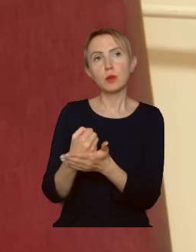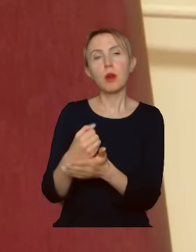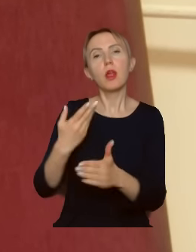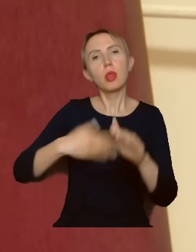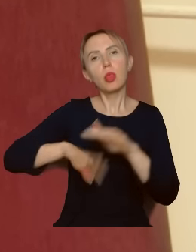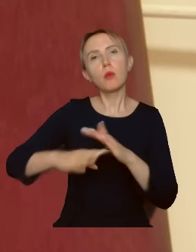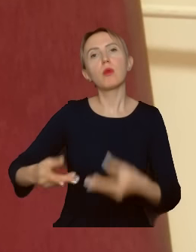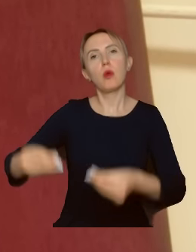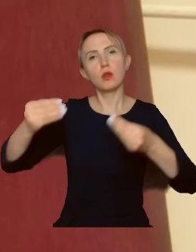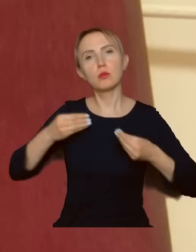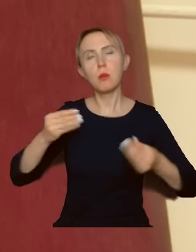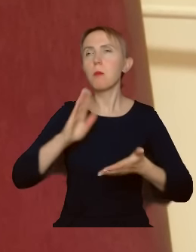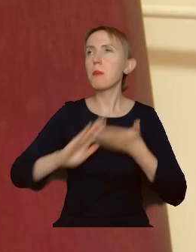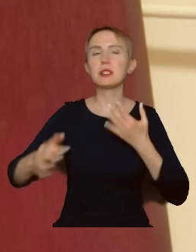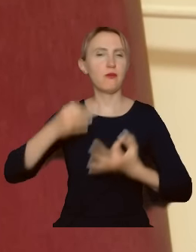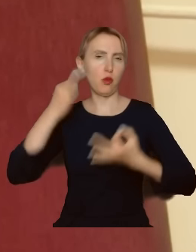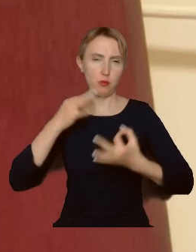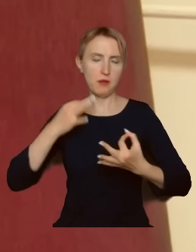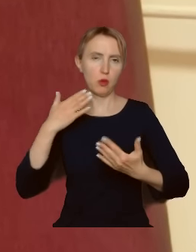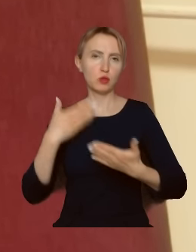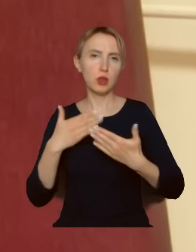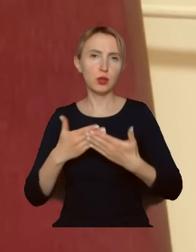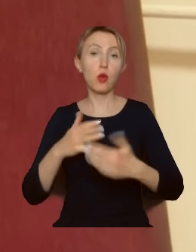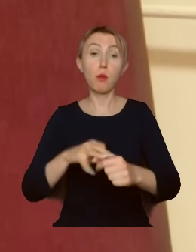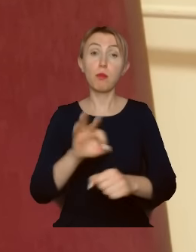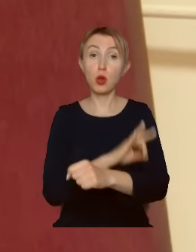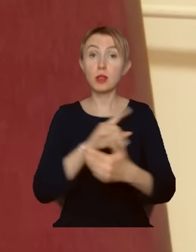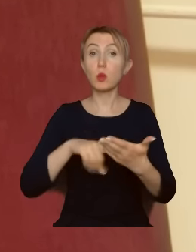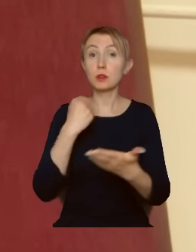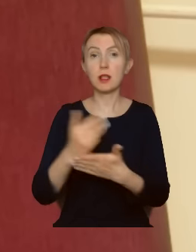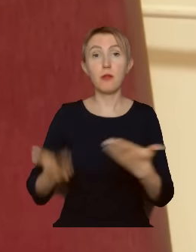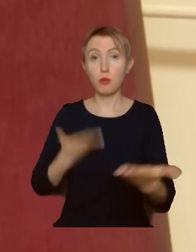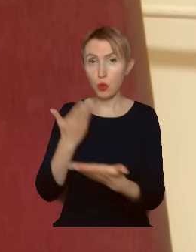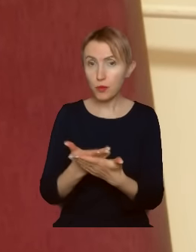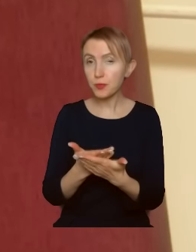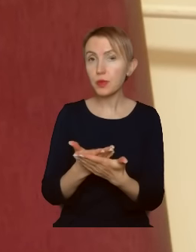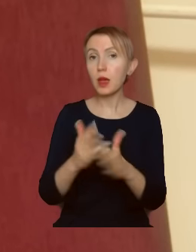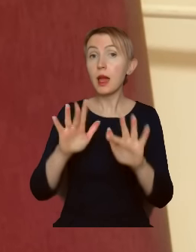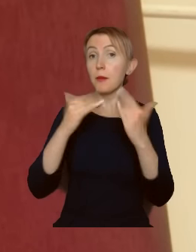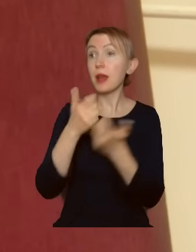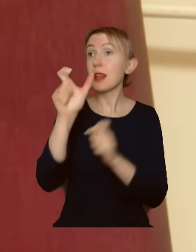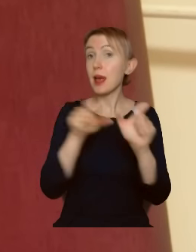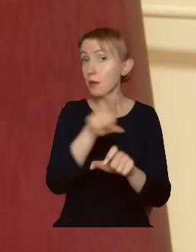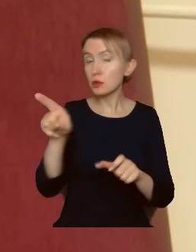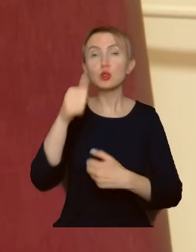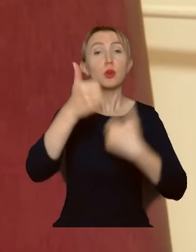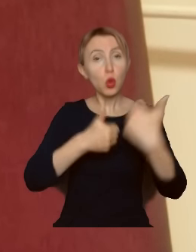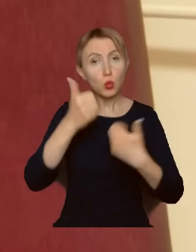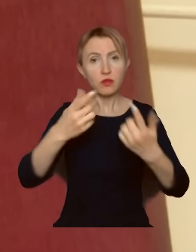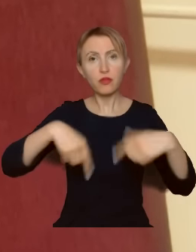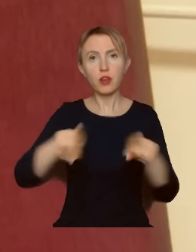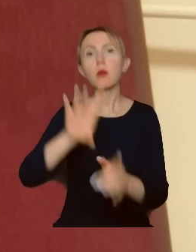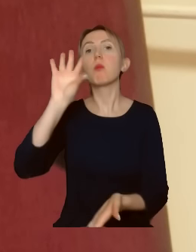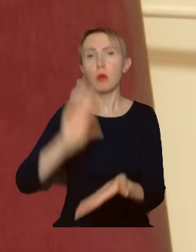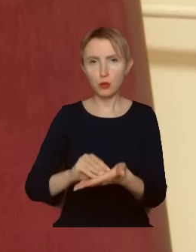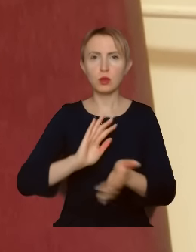niebudzący wątpliwości dlatego przewiduje nasz projekt ustawy który Proponujemy parlamentarzystom żeby konkursy były przeprowadzone ponownie